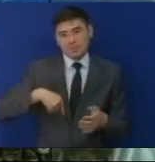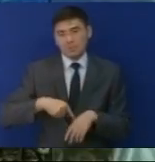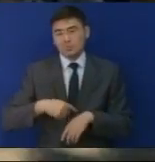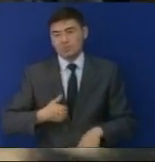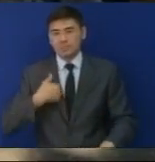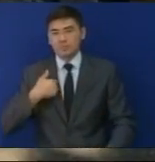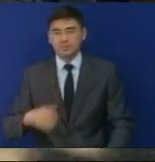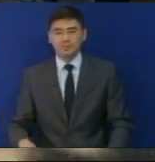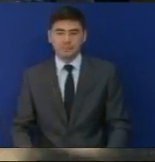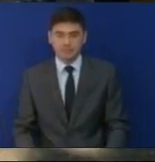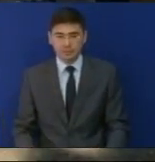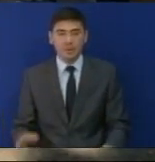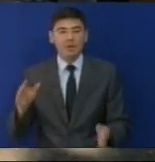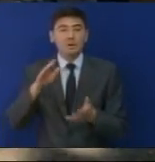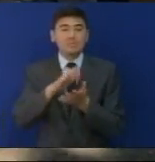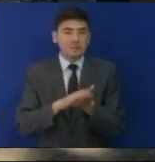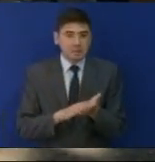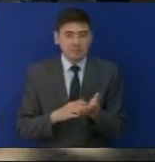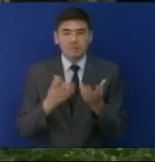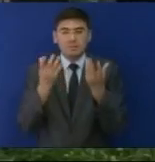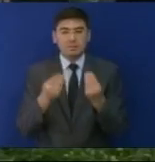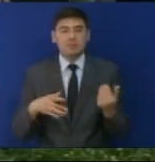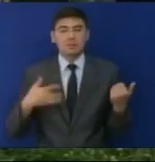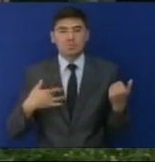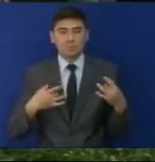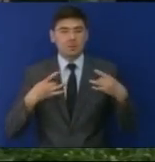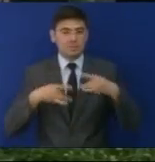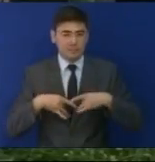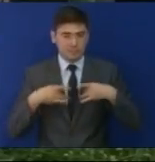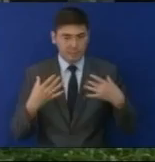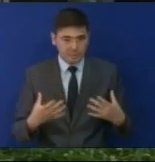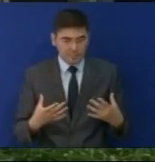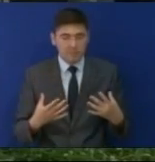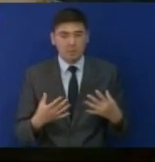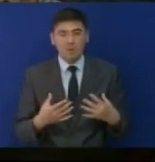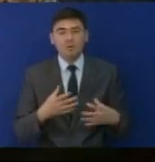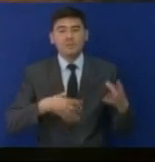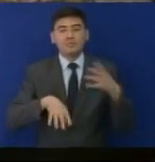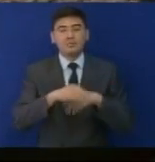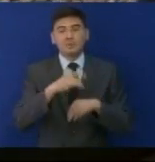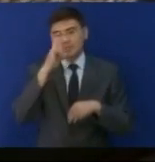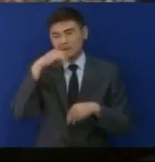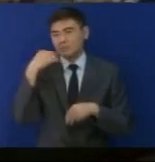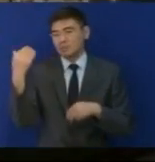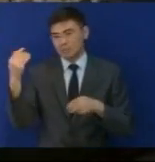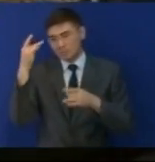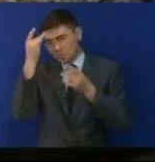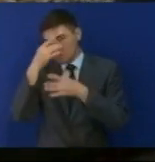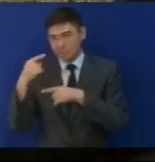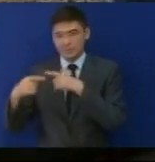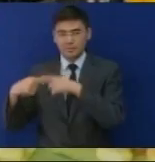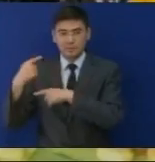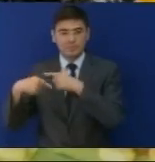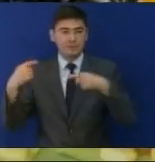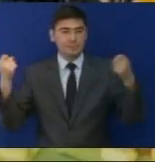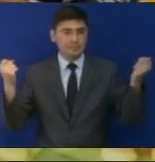этим. Мероприятие продолжилось празднованием Дня Домбры. Стоит отметить, что праздник состоялся в национальном колорите. Ведь традиции и обычаи с каждым